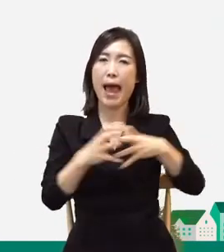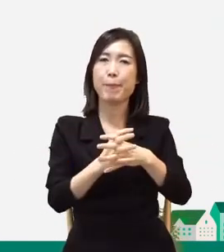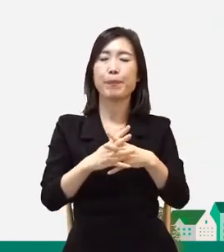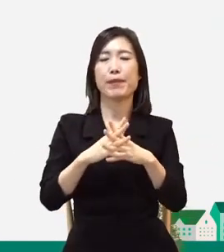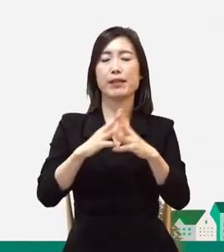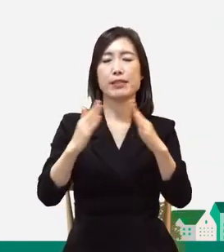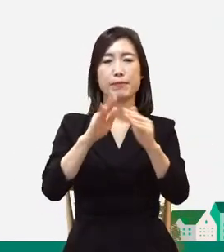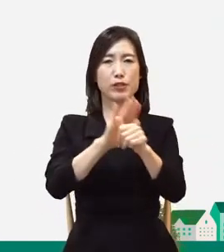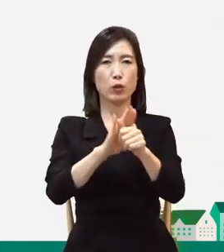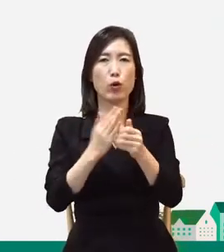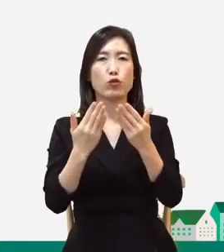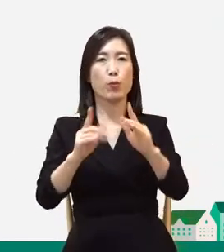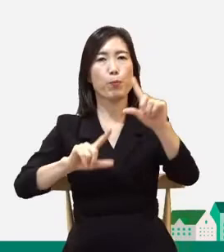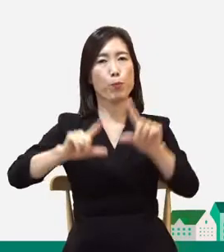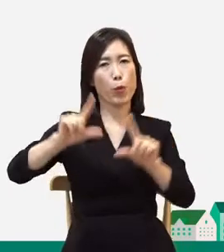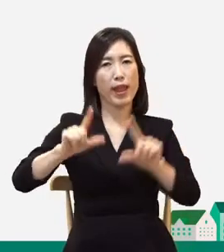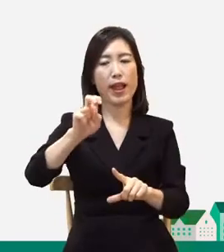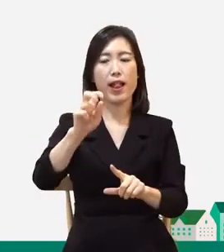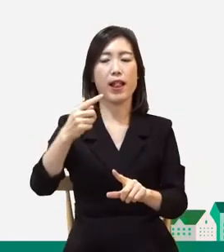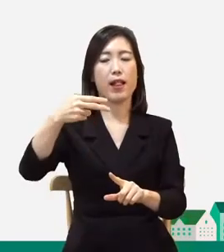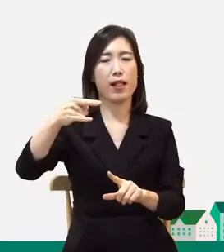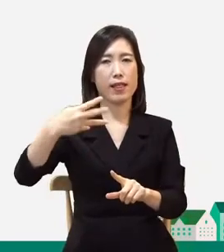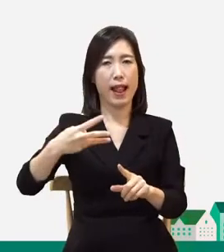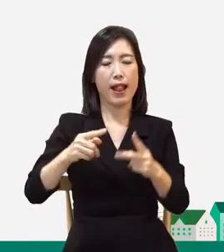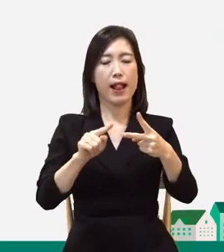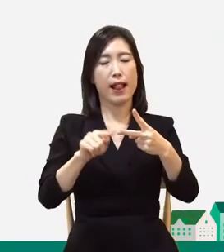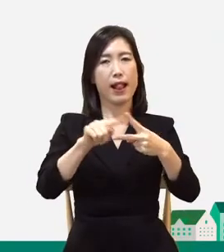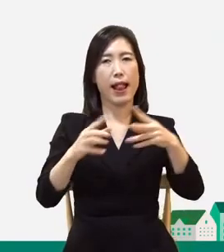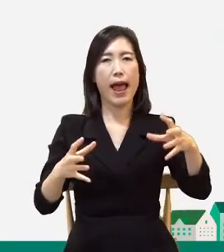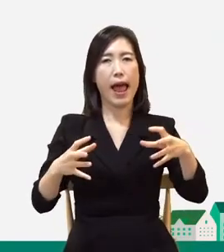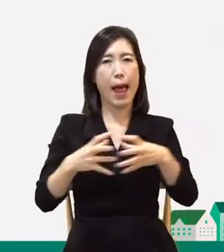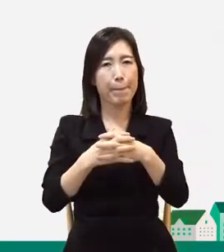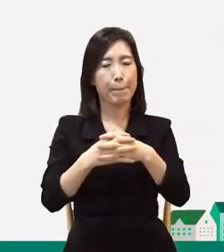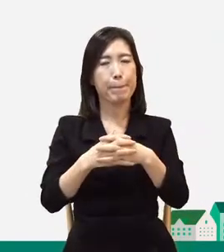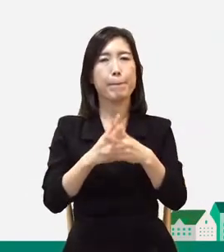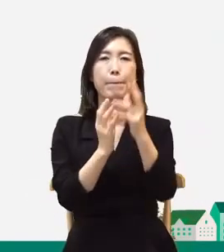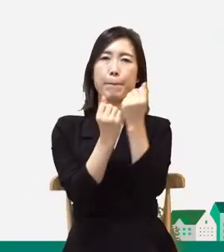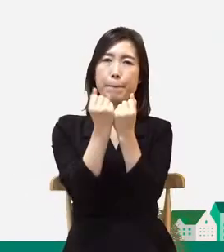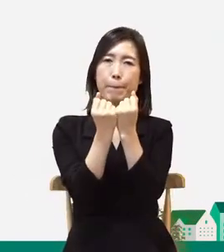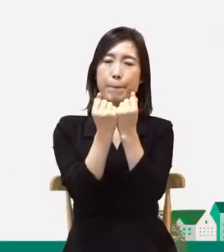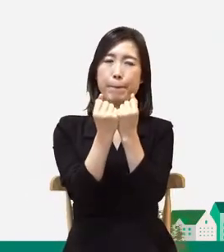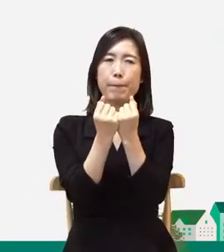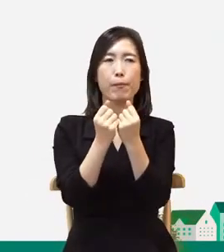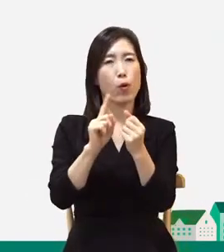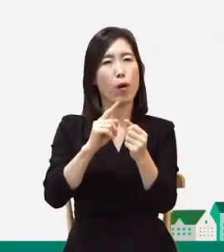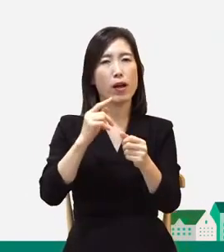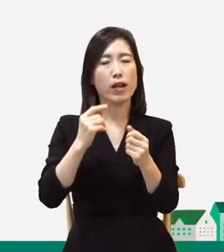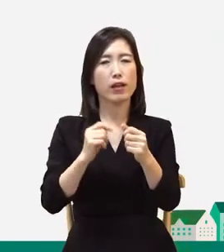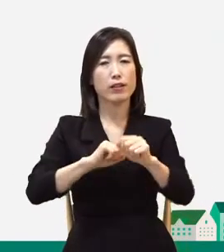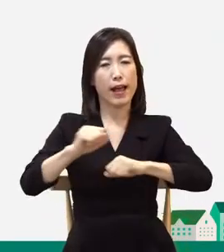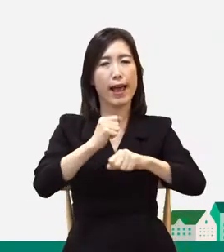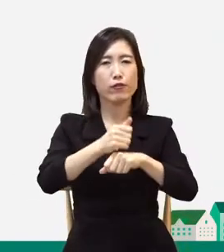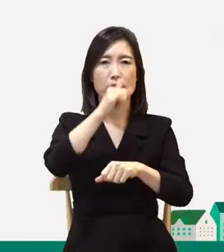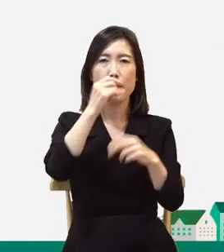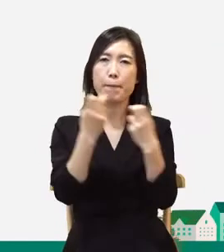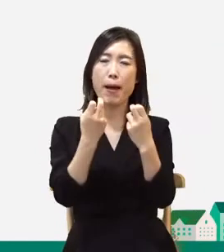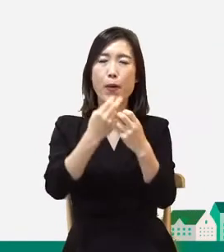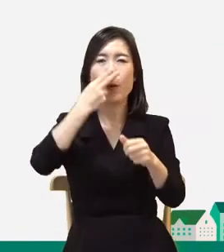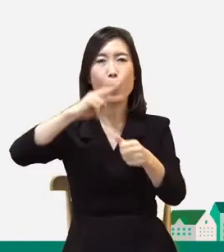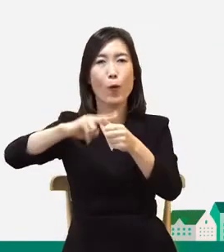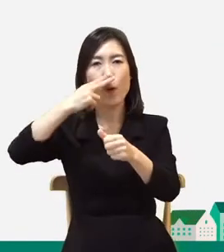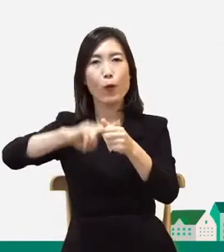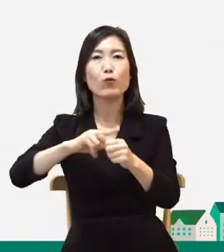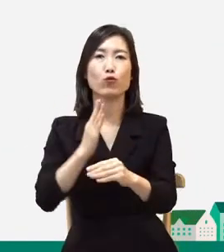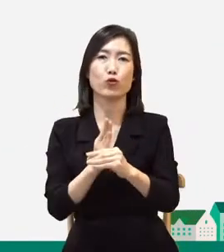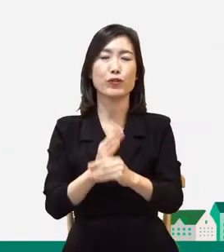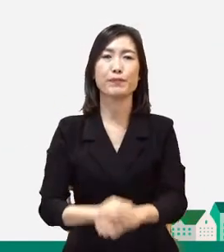지원주택 모델도 좀 같이 결합해서 적용해보는 그런 시도들을 하고 있다라고 보시면 되는데요.